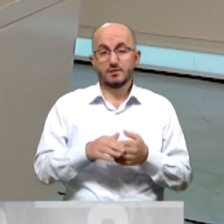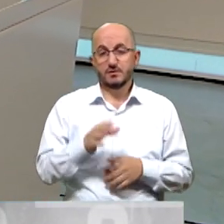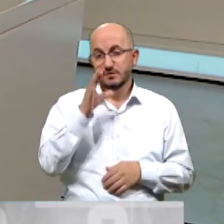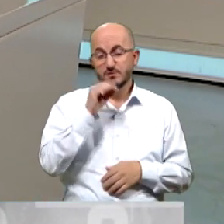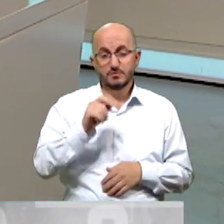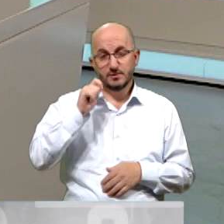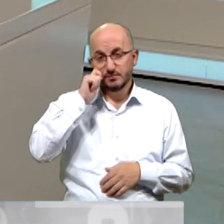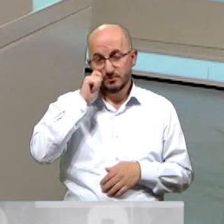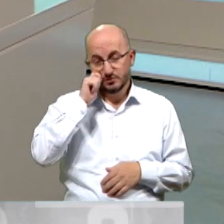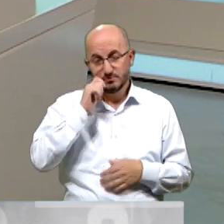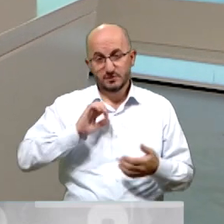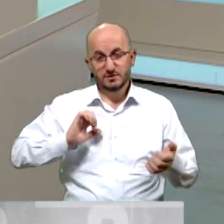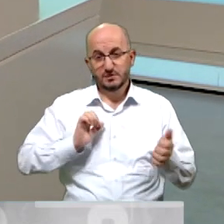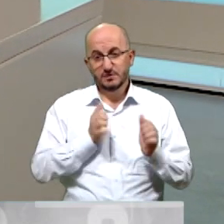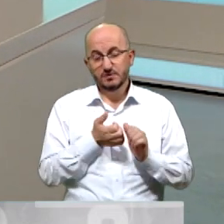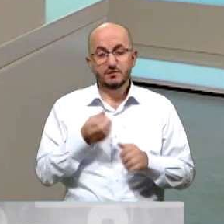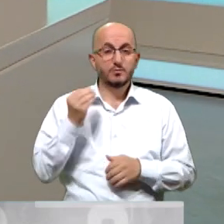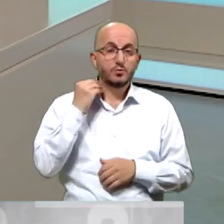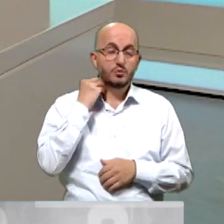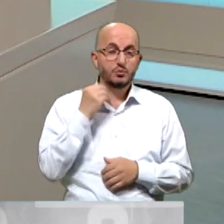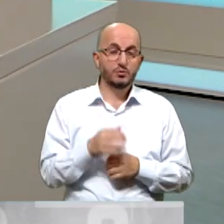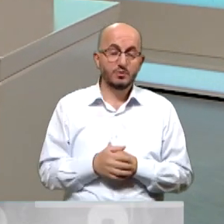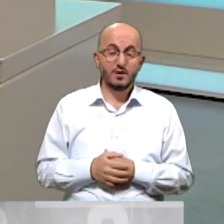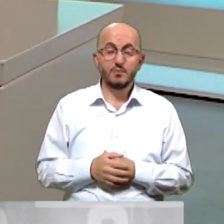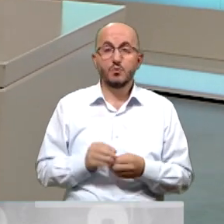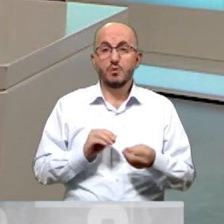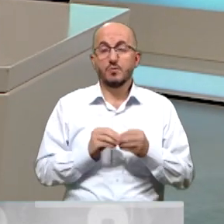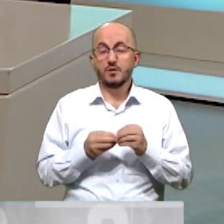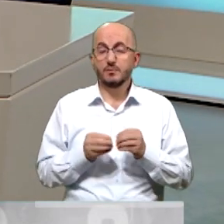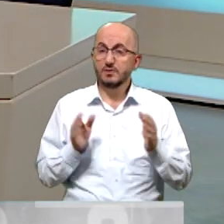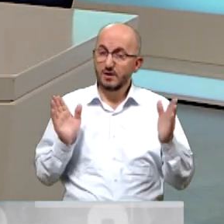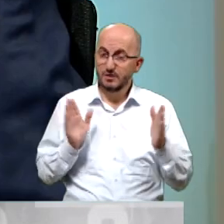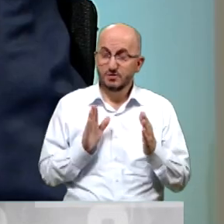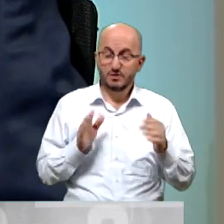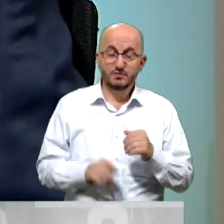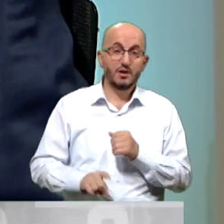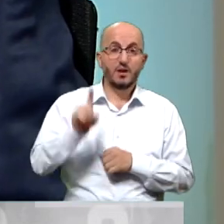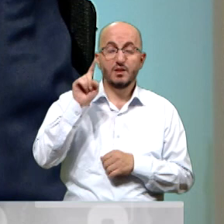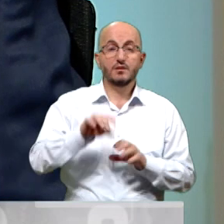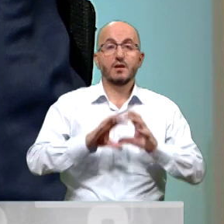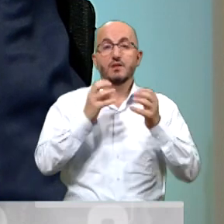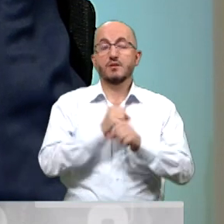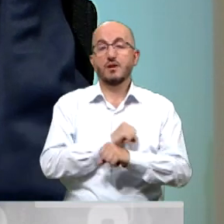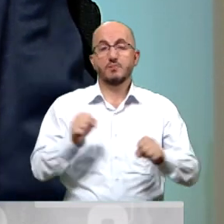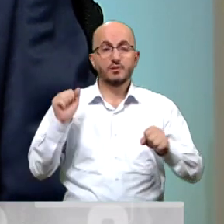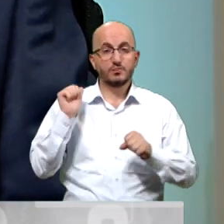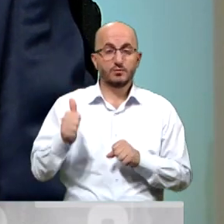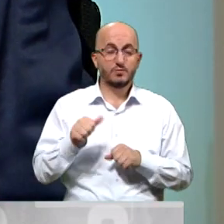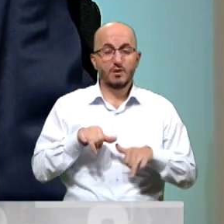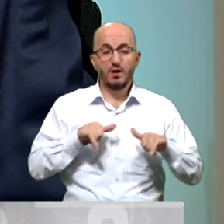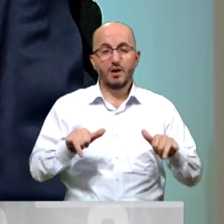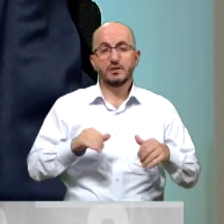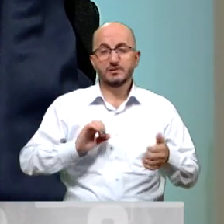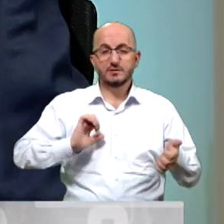bir Müslümanın bir sıkıntısını, bir borcunu, bir derdini karşılarsa Allah da kıyamet günü aynı